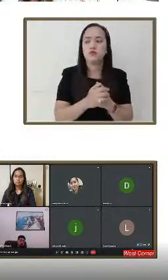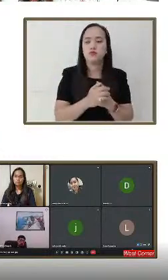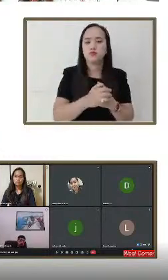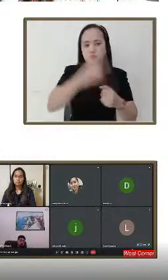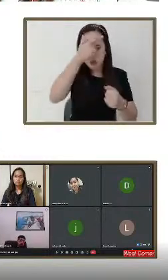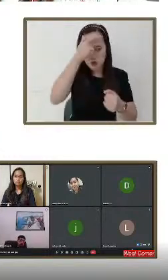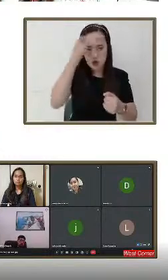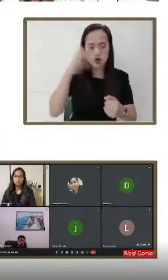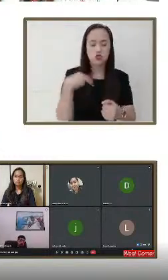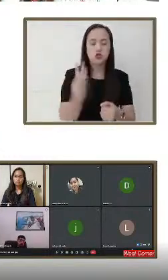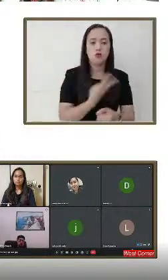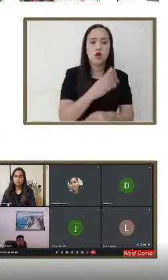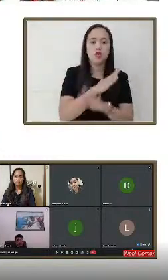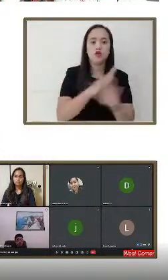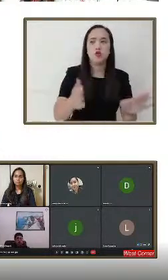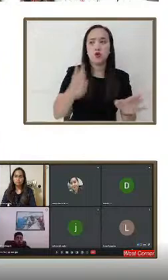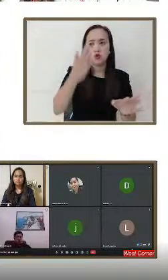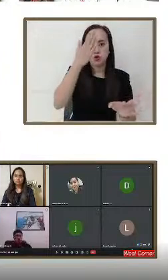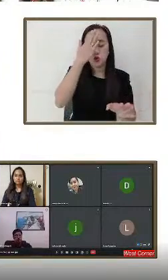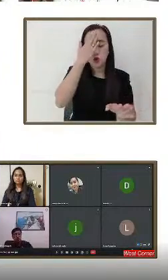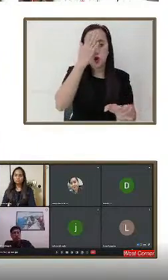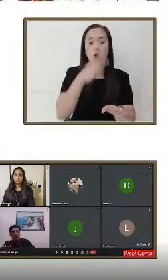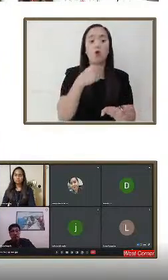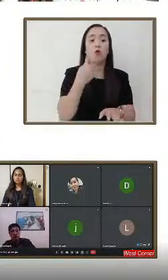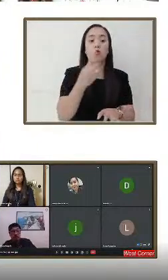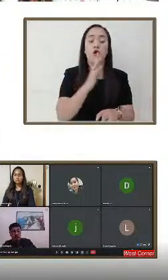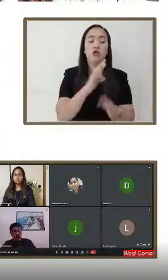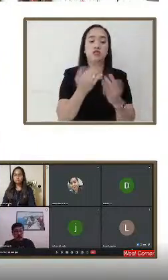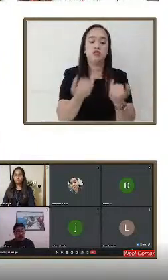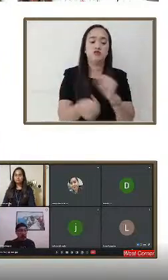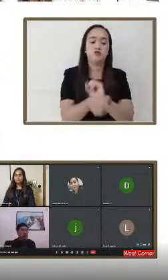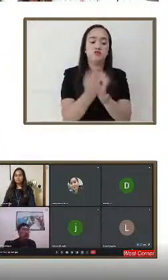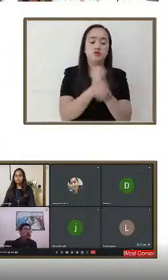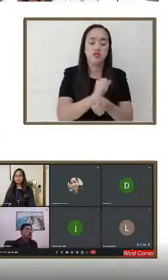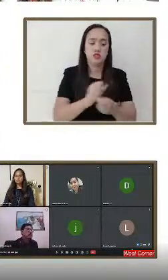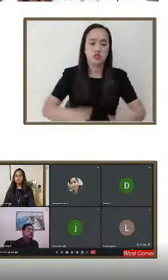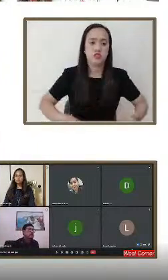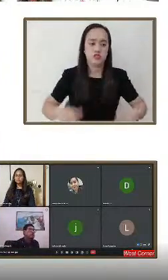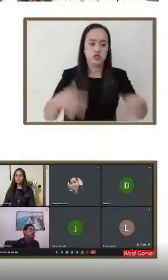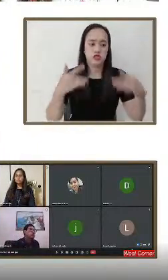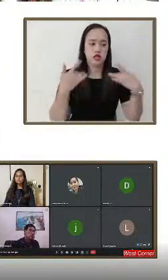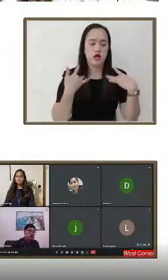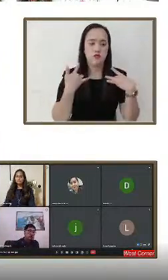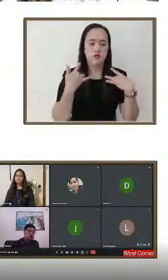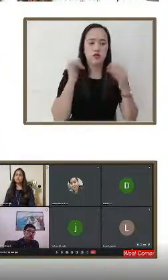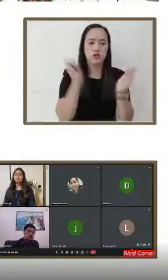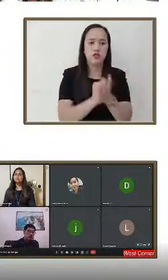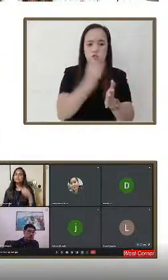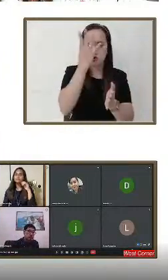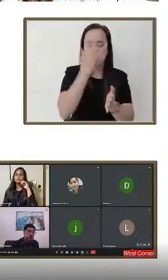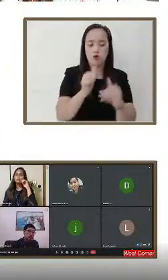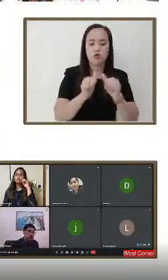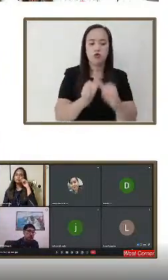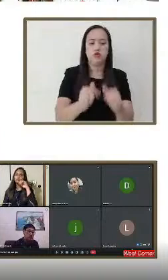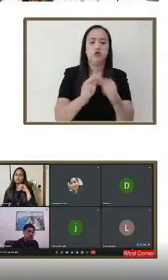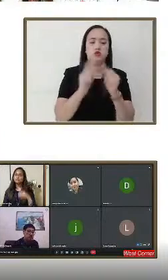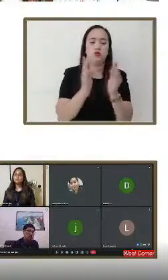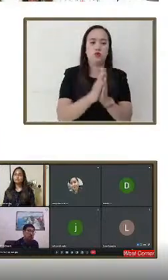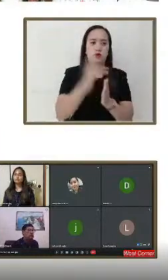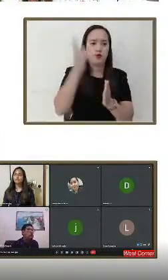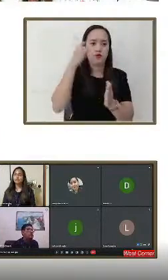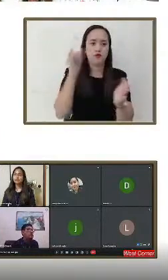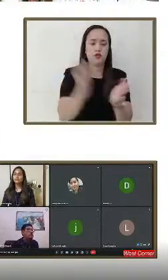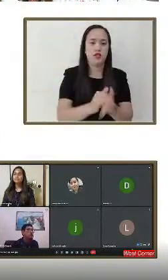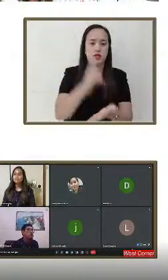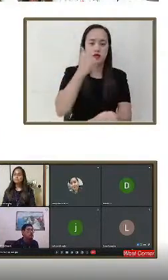at natutulungan. No? And kaya panalangin po natin yan, ano? Yung gawain po doon sa